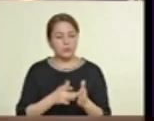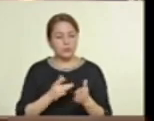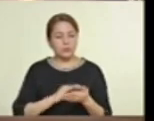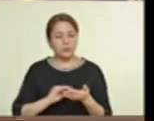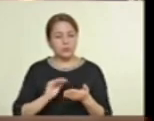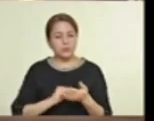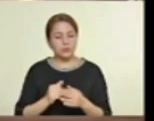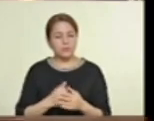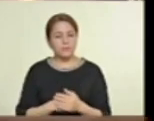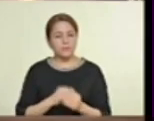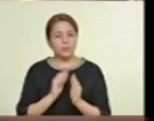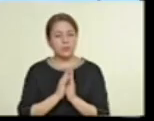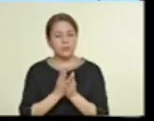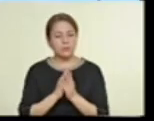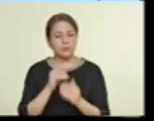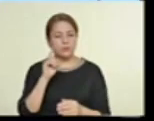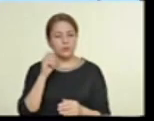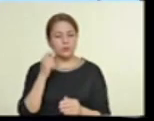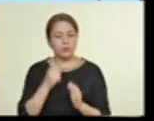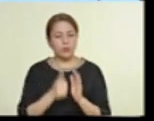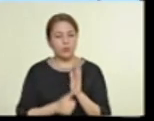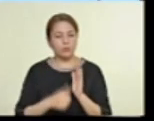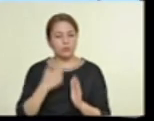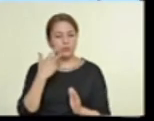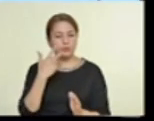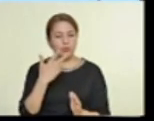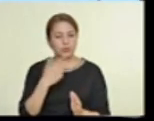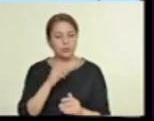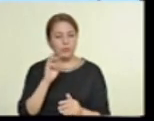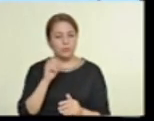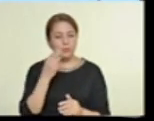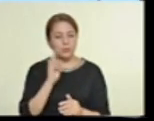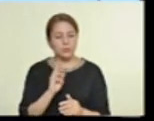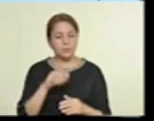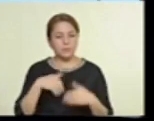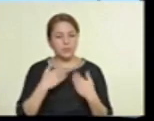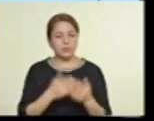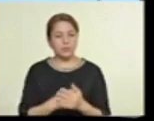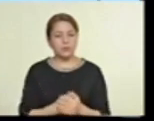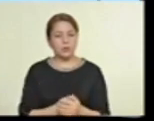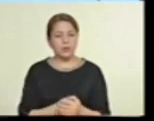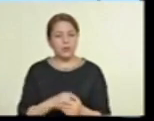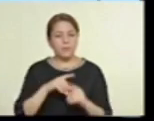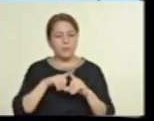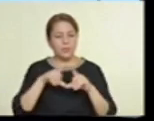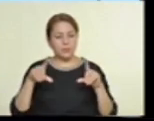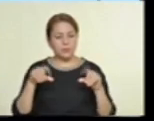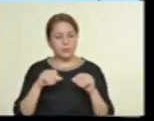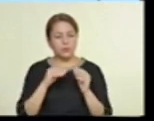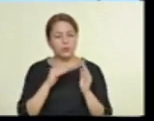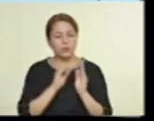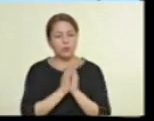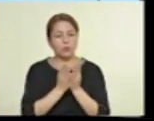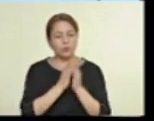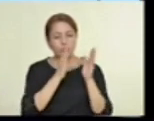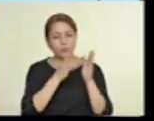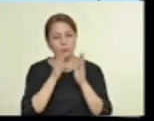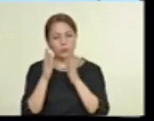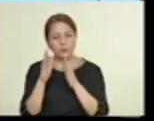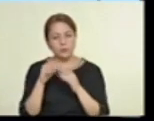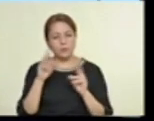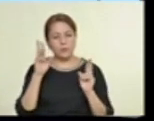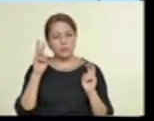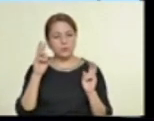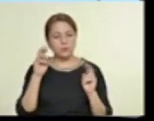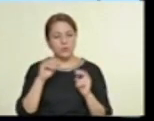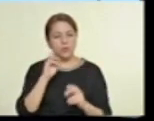belgilab oling. Darsligingizda 163-chi mashq berilgan. Maktabimiz kutubxonasida